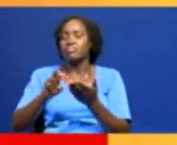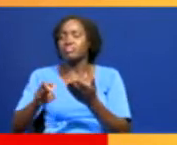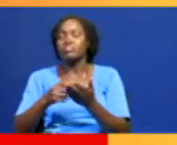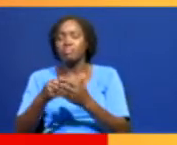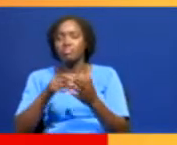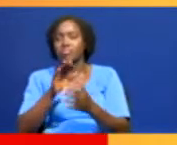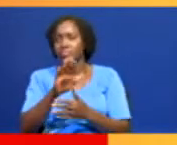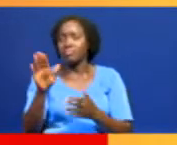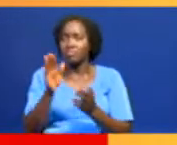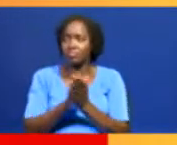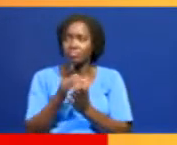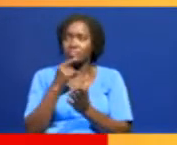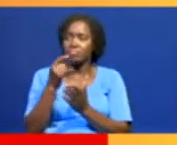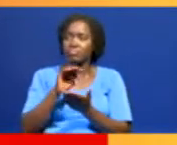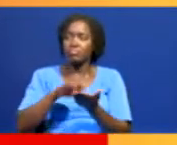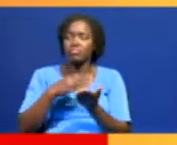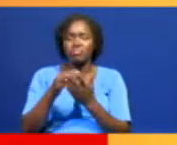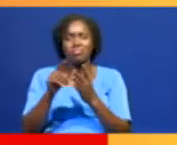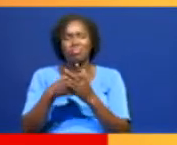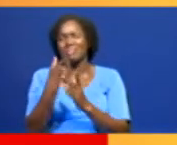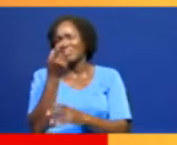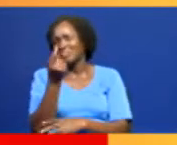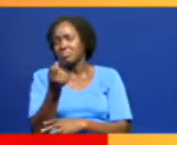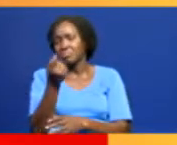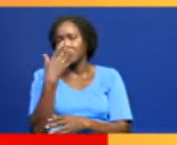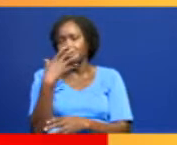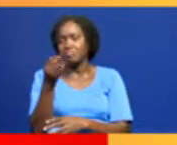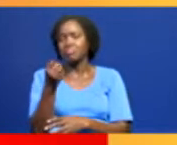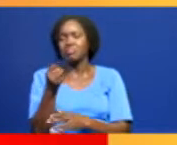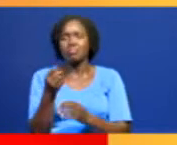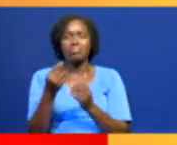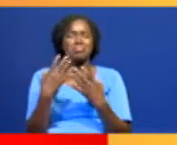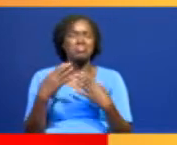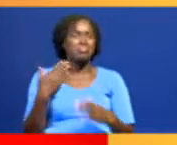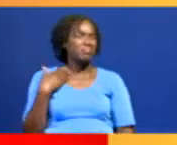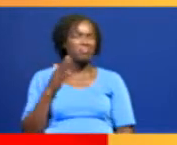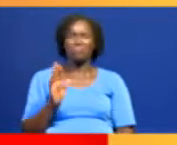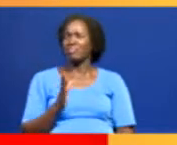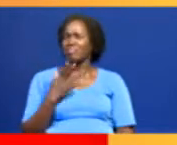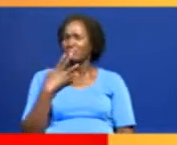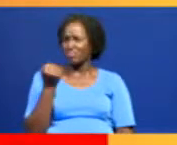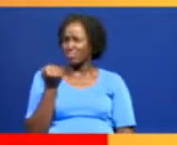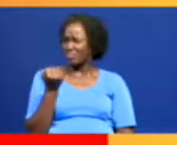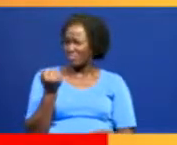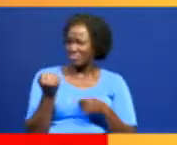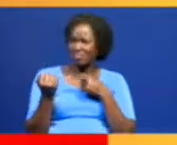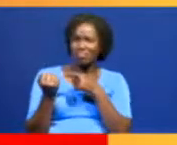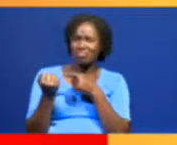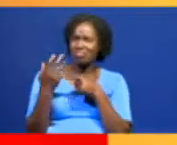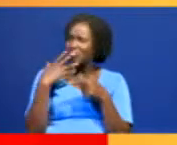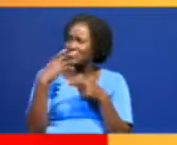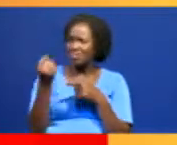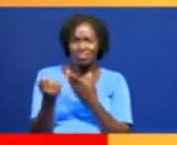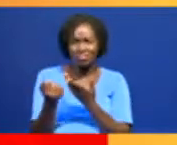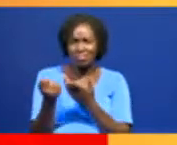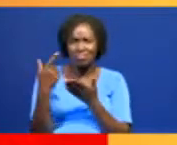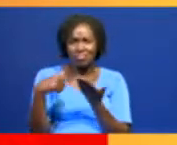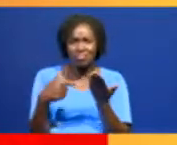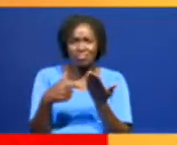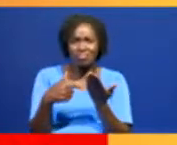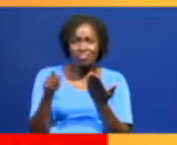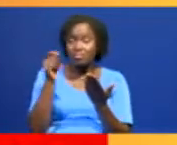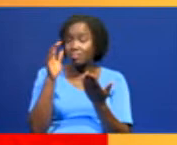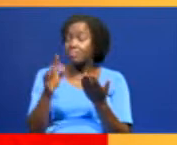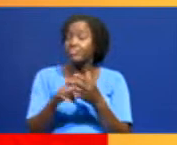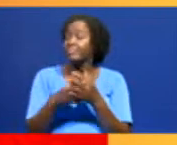Kwa hivyo hii Asla Fund ilikuwa tuanze na 500. Watu wengi walidharau, oh, 500 itafanya nini? Lakini tuna Wakenya ambao kwa hakika wameweza kuanzia